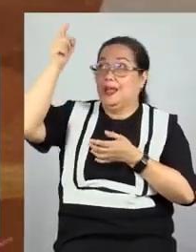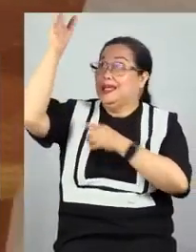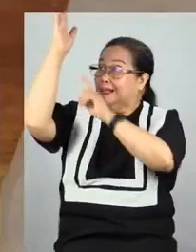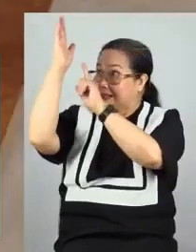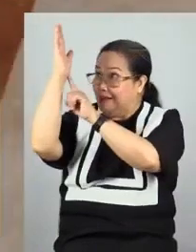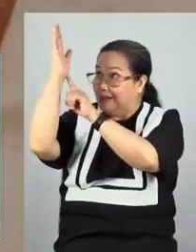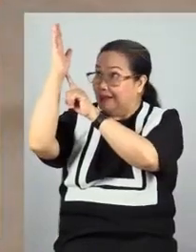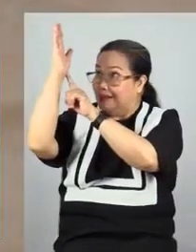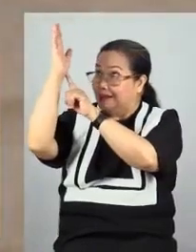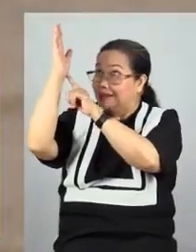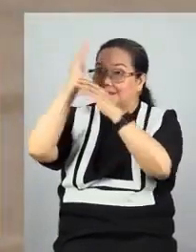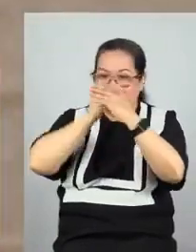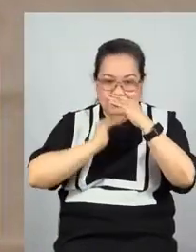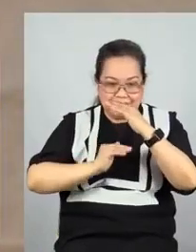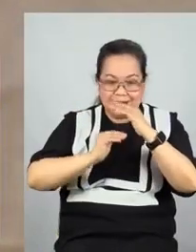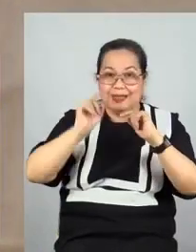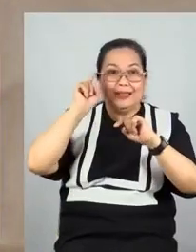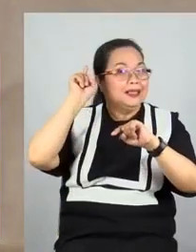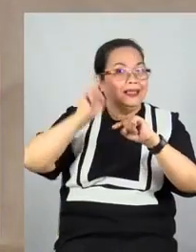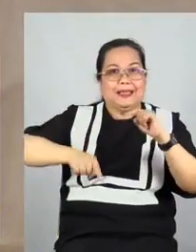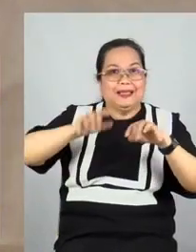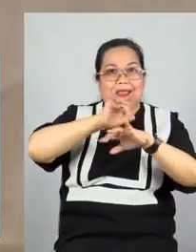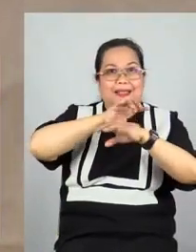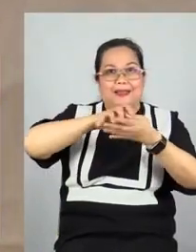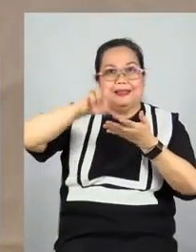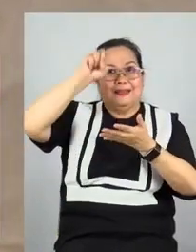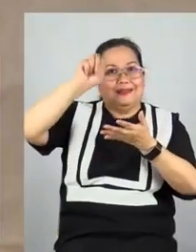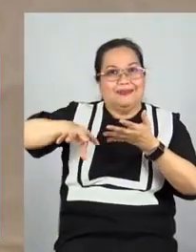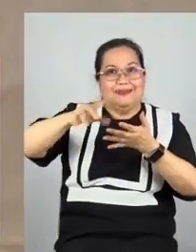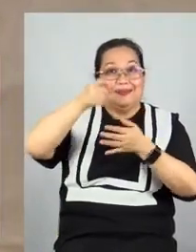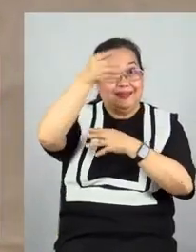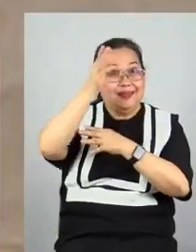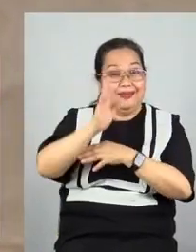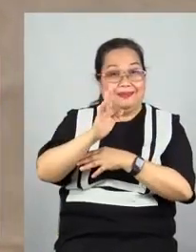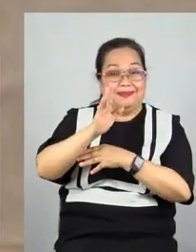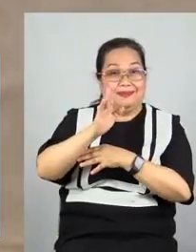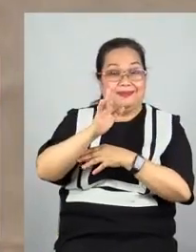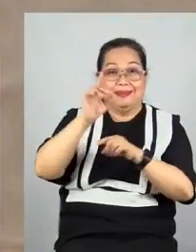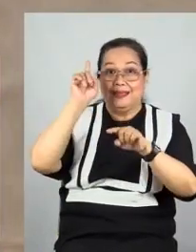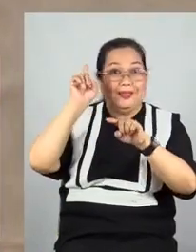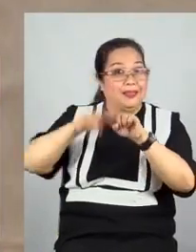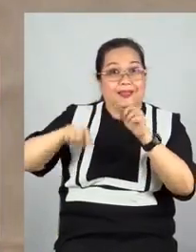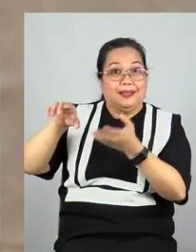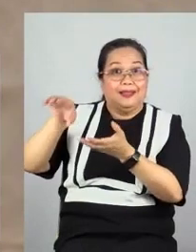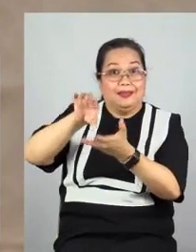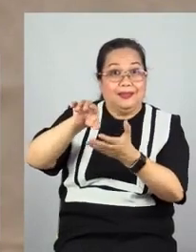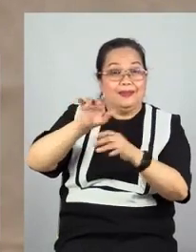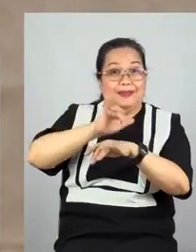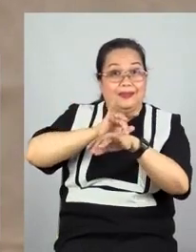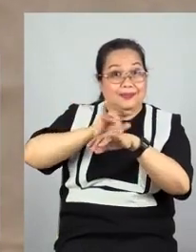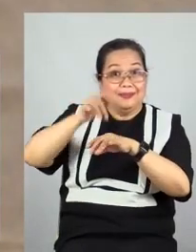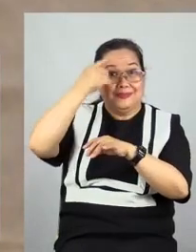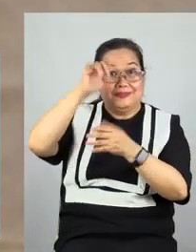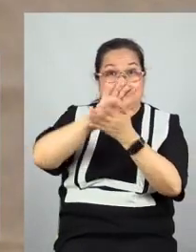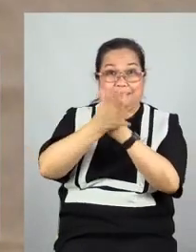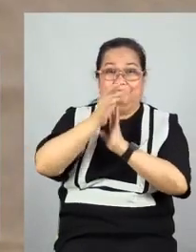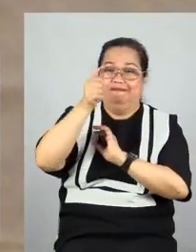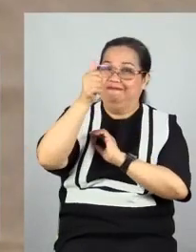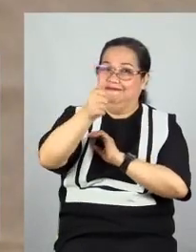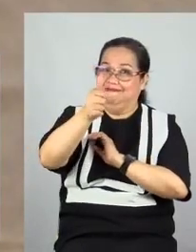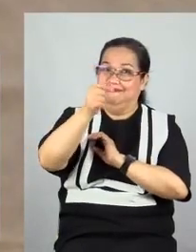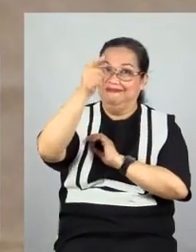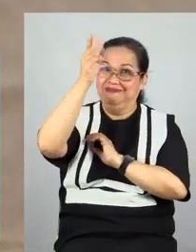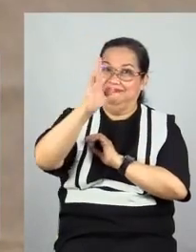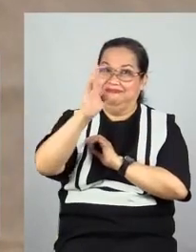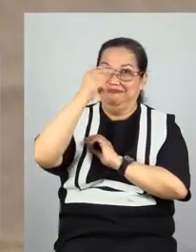hindi niya pwedeng bitawan yung pagiging Diyos. Hindi niya pwedeng i-empty yung sarili niya ng pagiging Diyos.